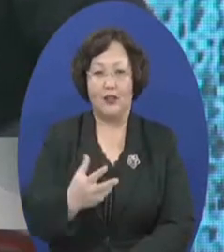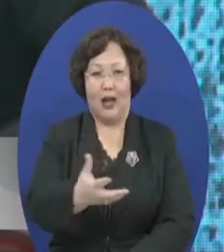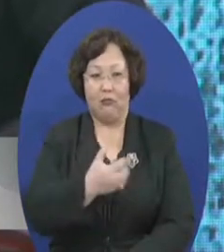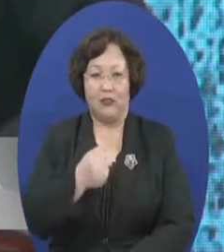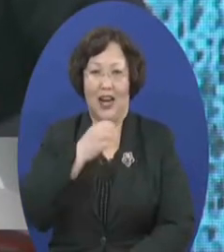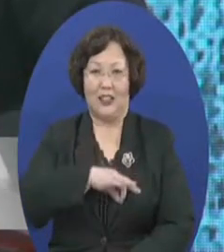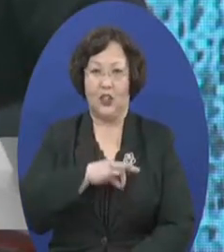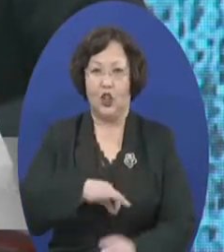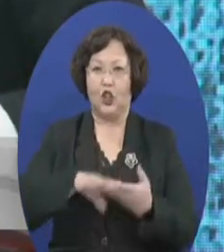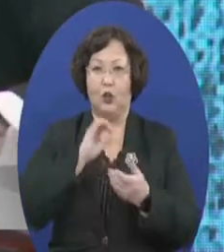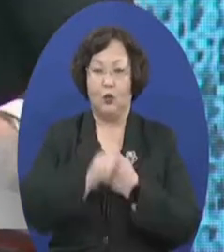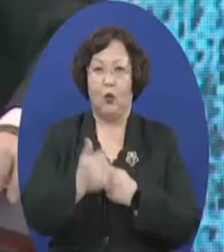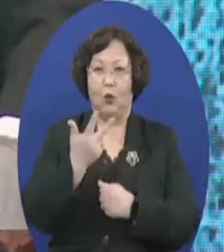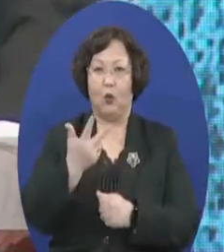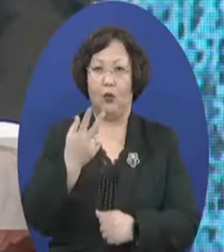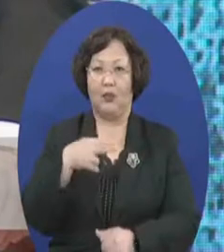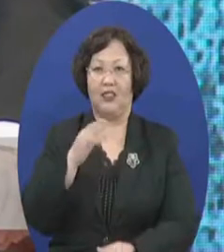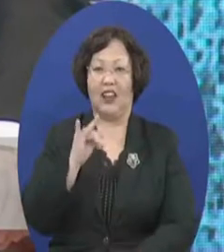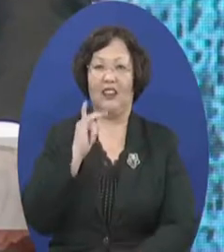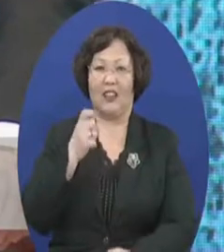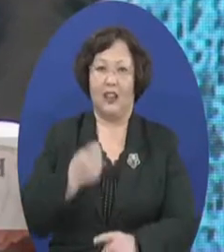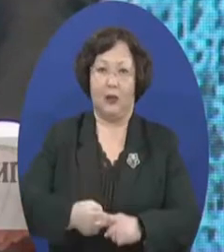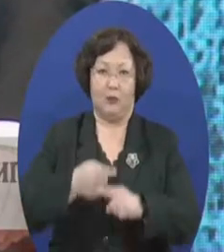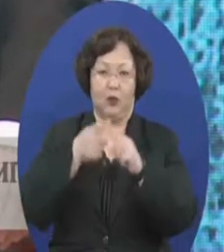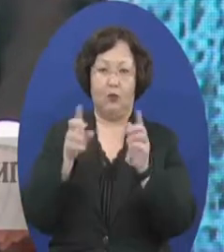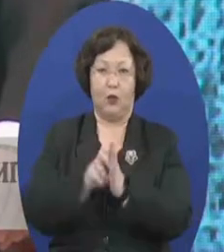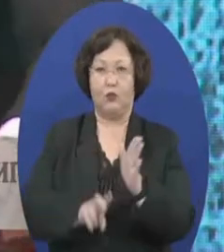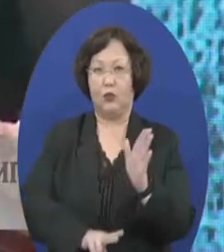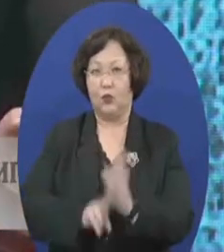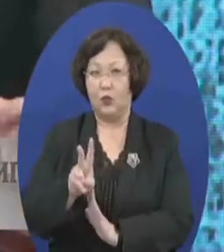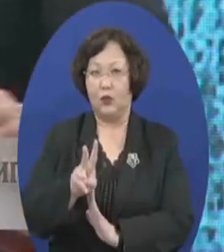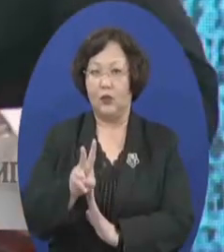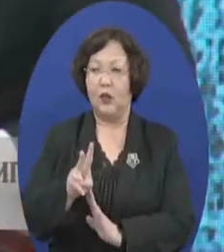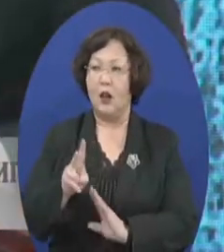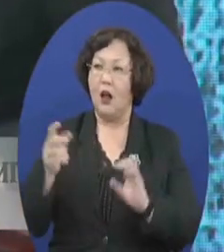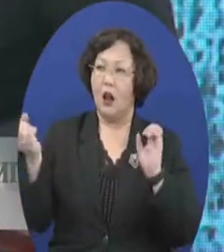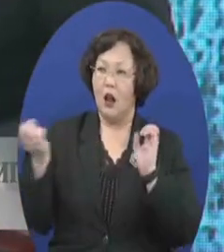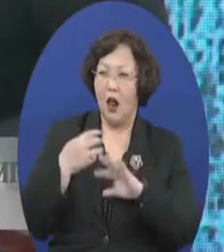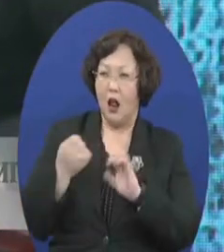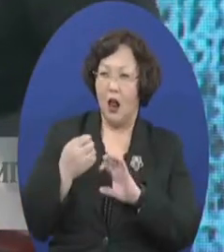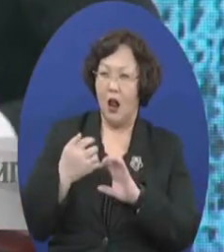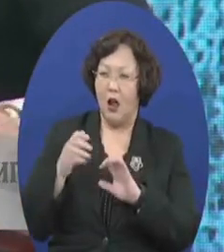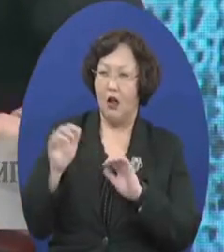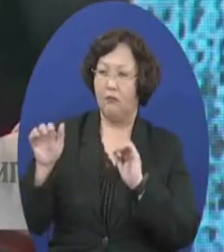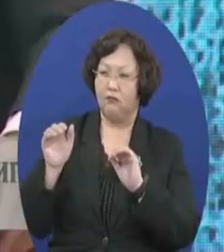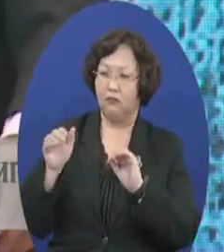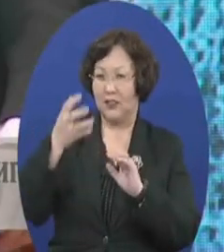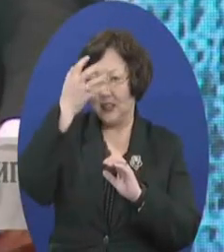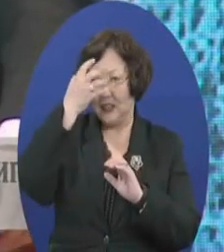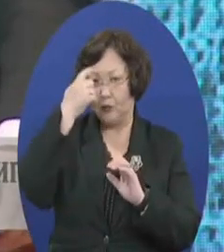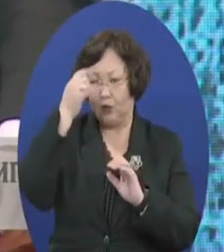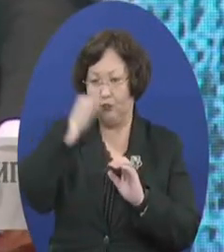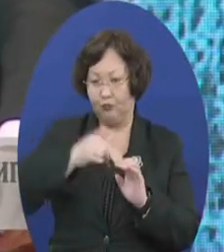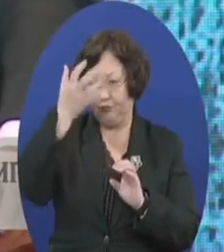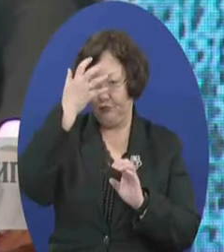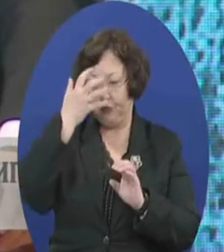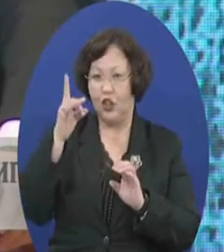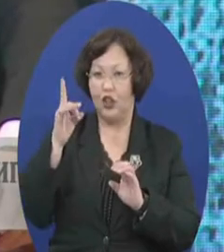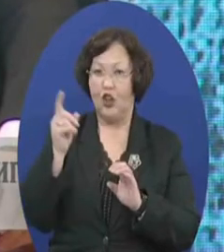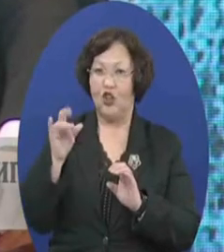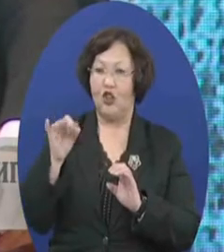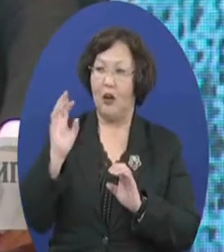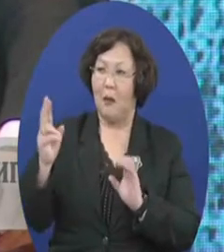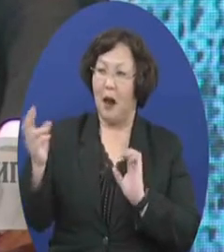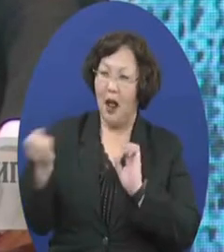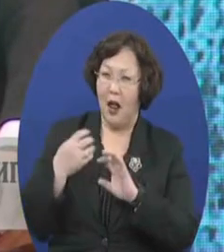дахин өсөх боломж мөн бүрдэх юм а. Хилцээрийн хүрээнд оюутлогоо төслийн бүтээн байгуулалтыг Монгол улсын